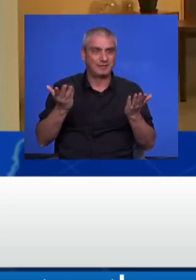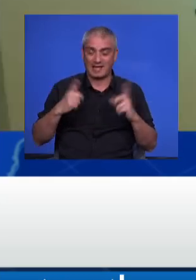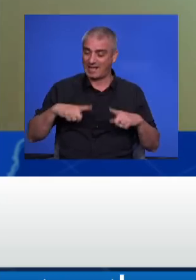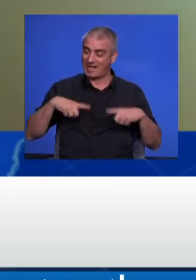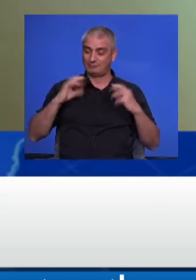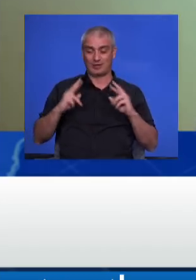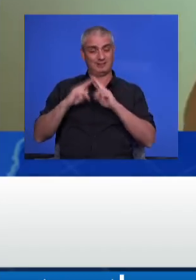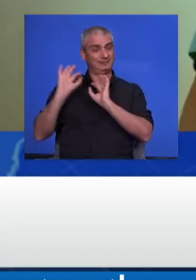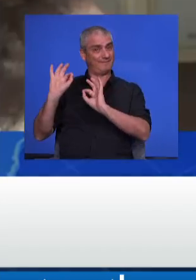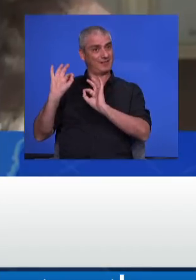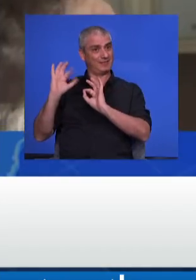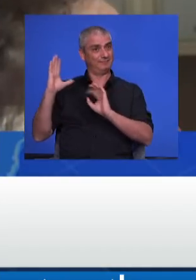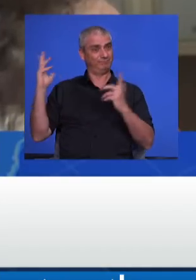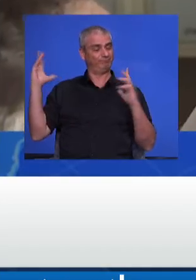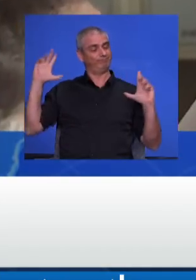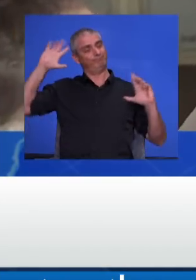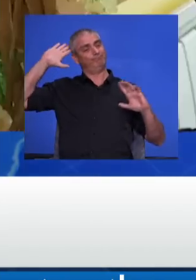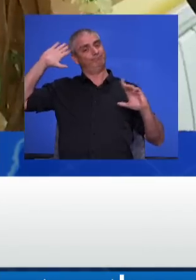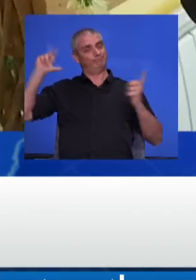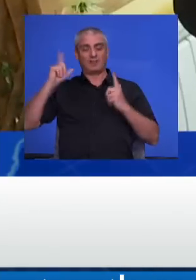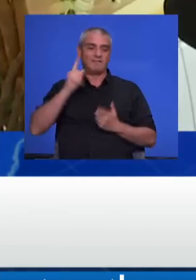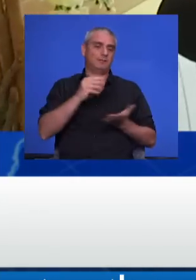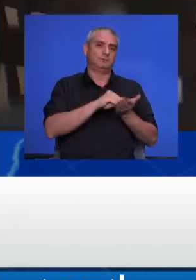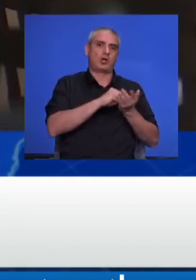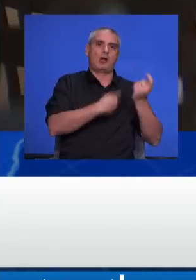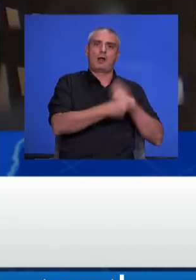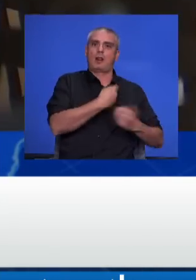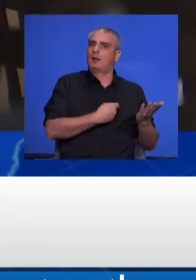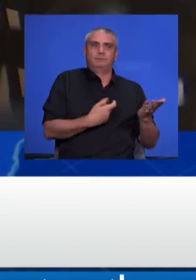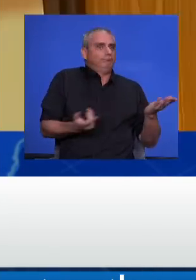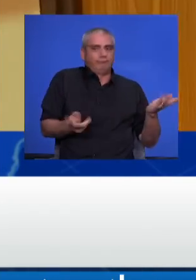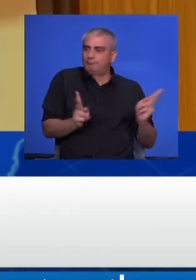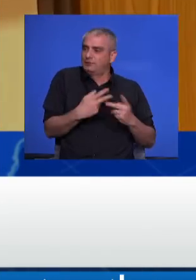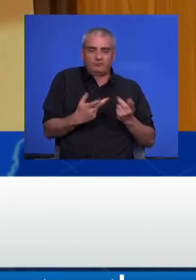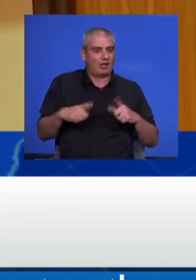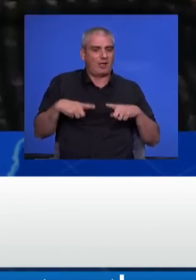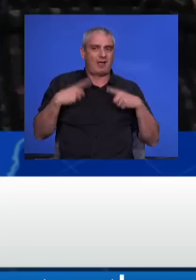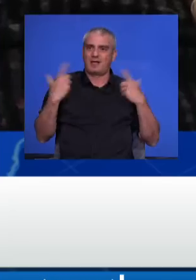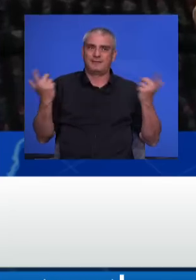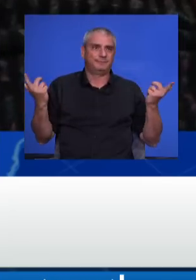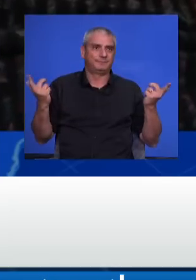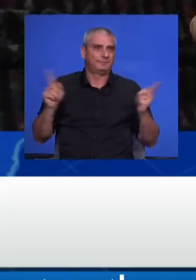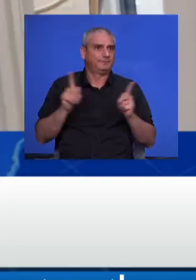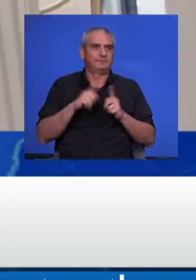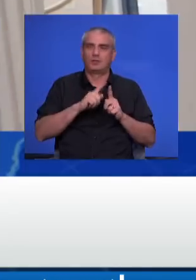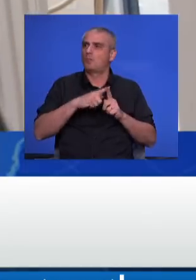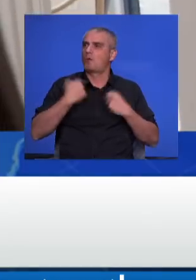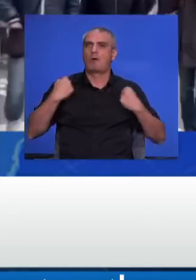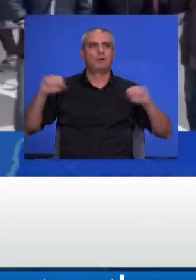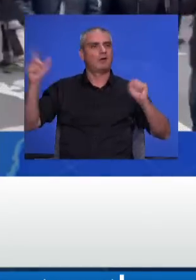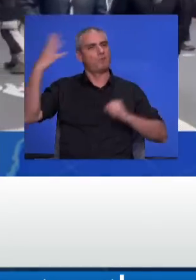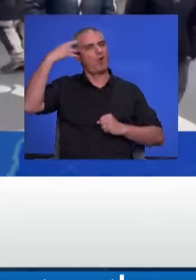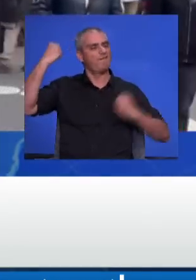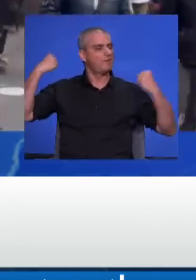הצרפתי, לבין הצורך הכלכלי. הצורך הכלכלי לא יכול להחזיק אורח חיים כמעט מופקר. הם אוהבים